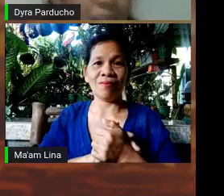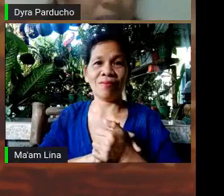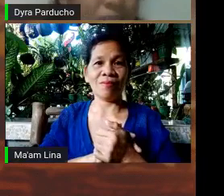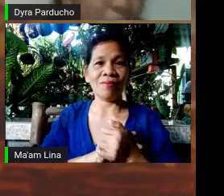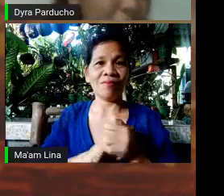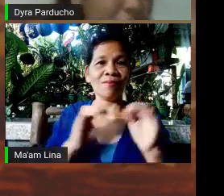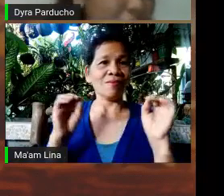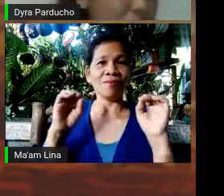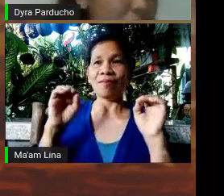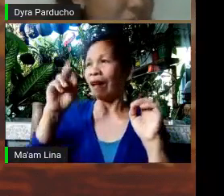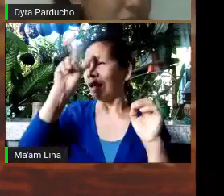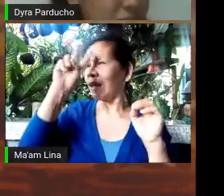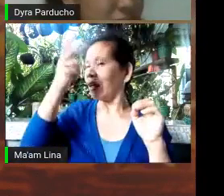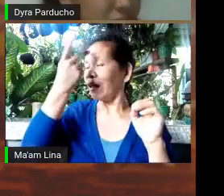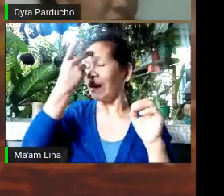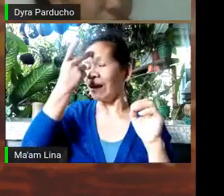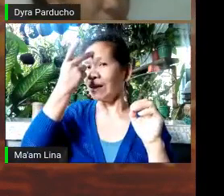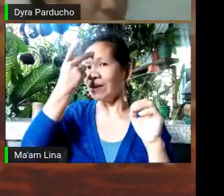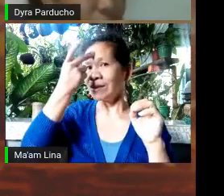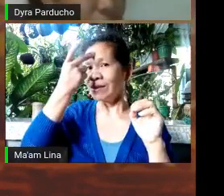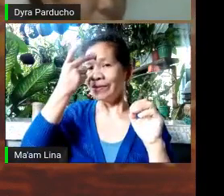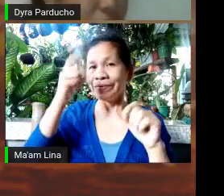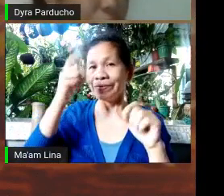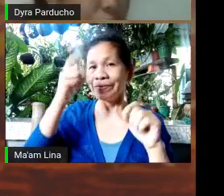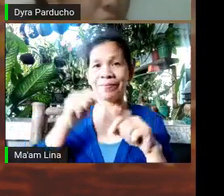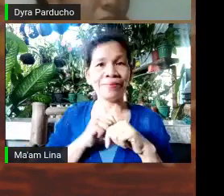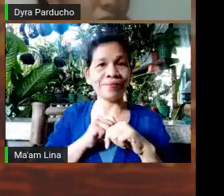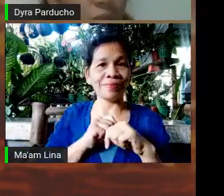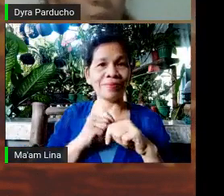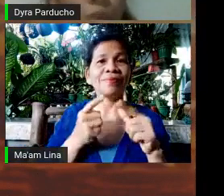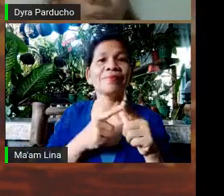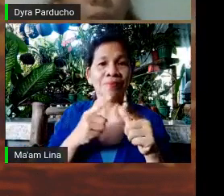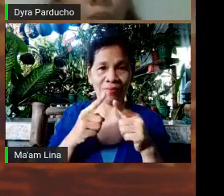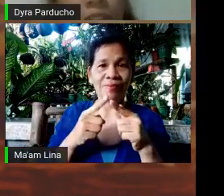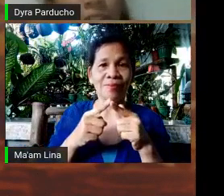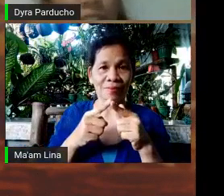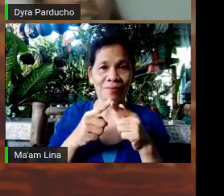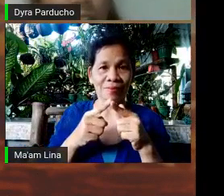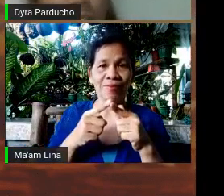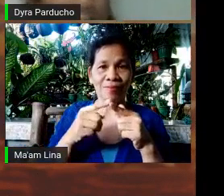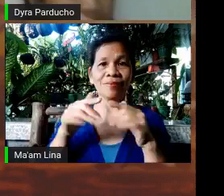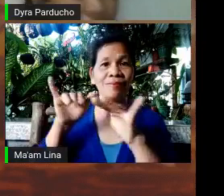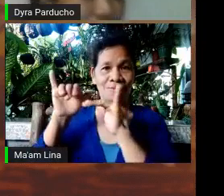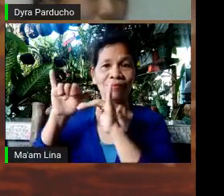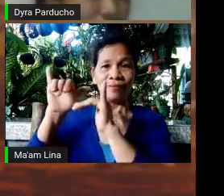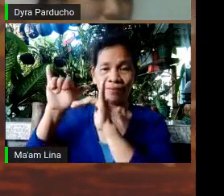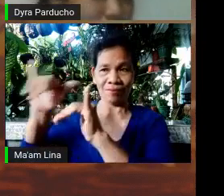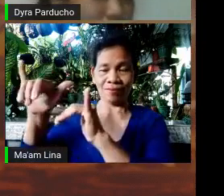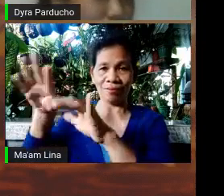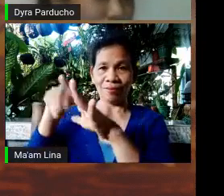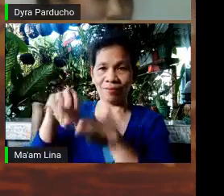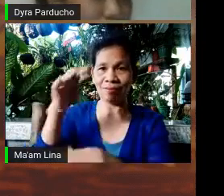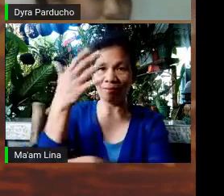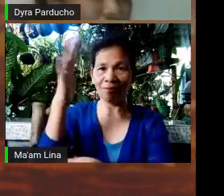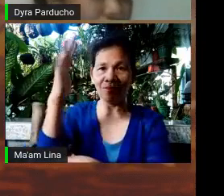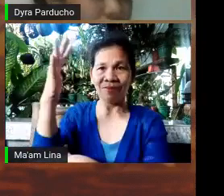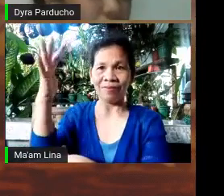Walang kamalay-malay, no? Siya po ay doon po siya mamatay sa wilderness